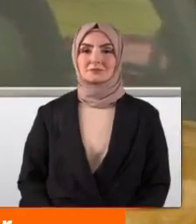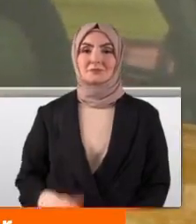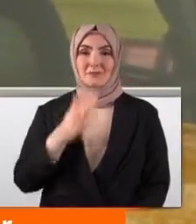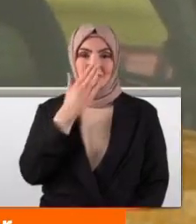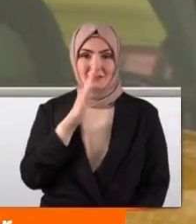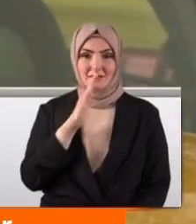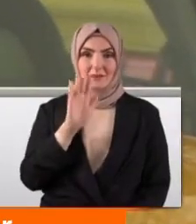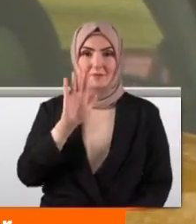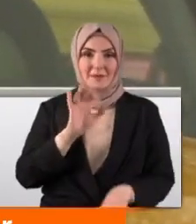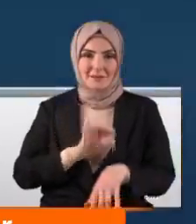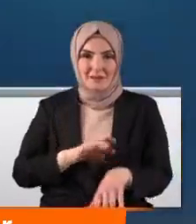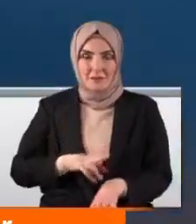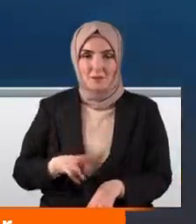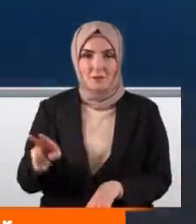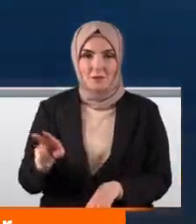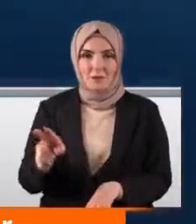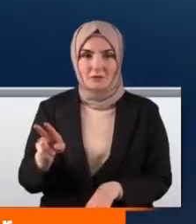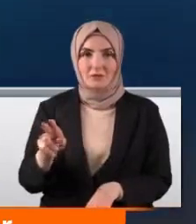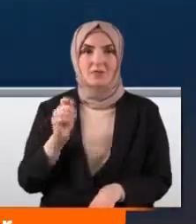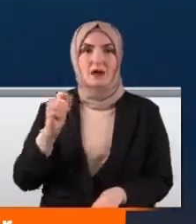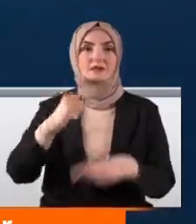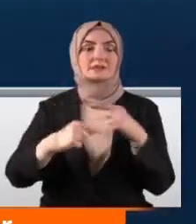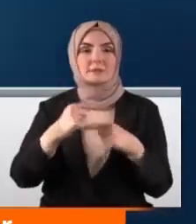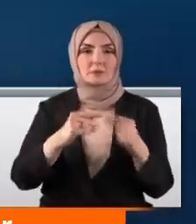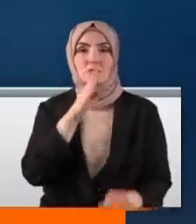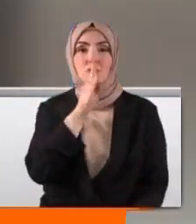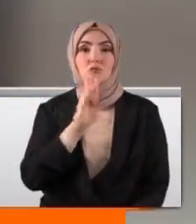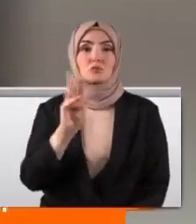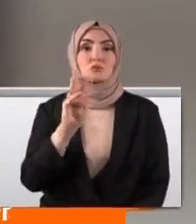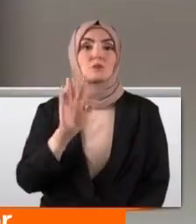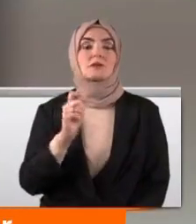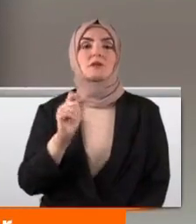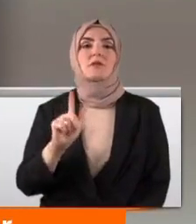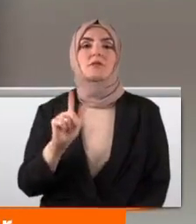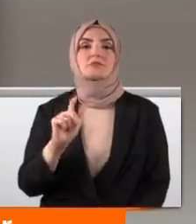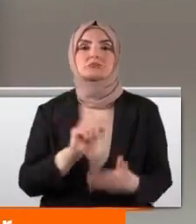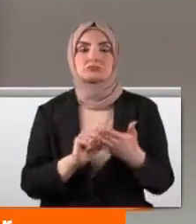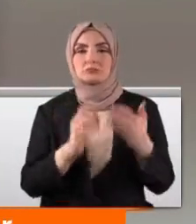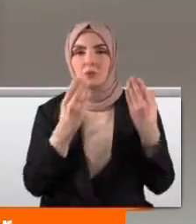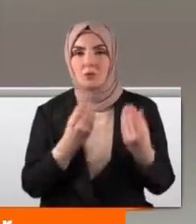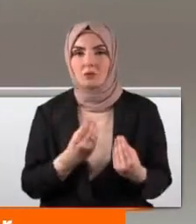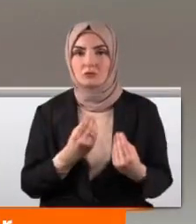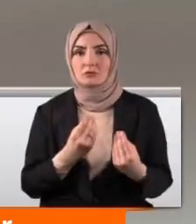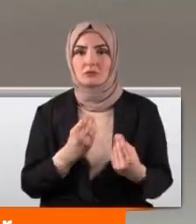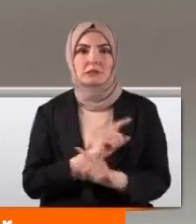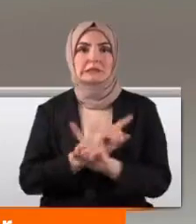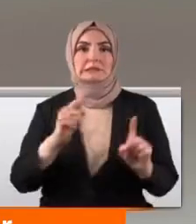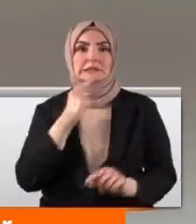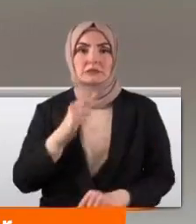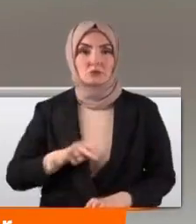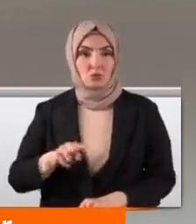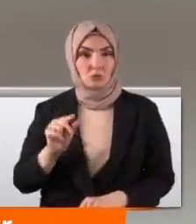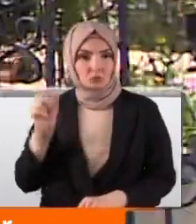Sadece 5 dakikalık yol gitti, taksimetre tam 435 TL'ye yazdı. Taksi ücretine itiraz eden yolcu şoförün